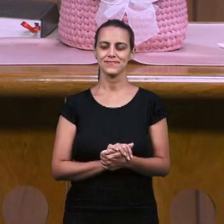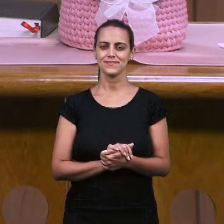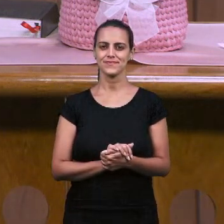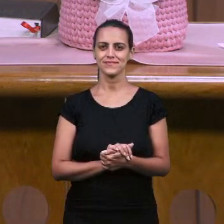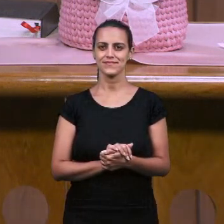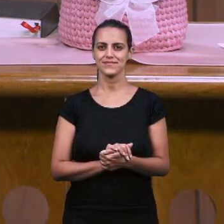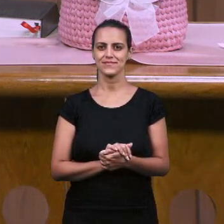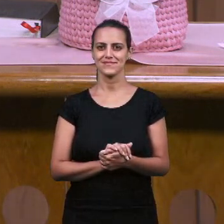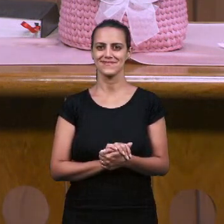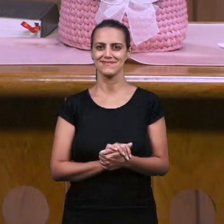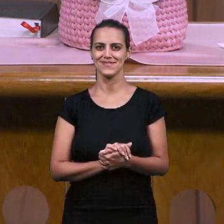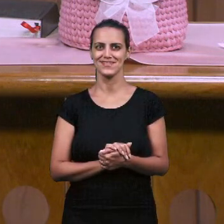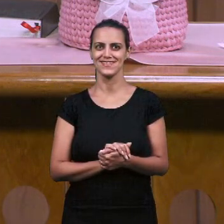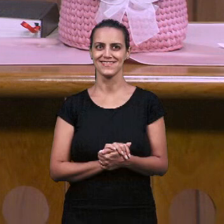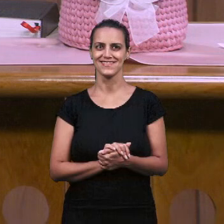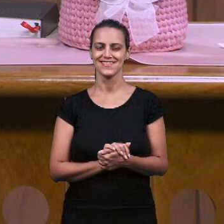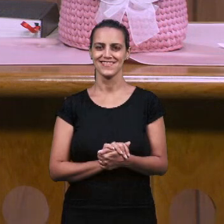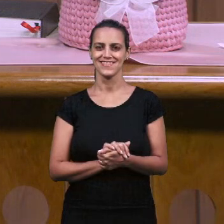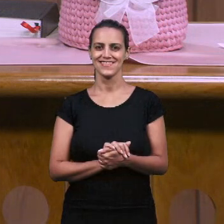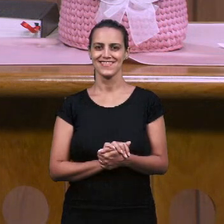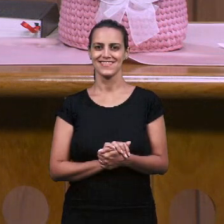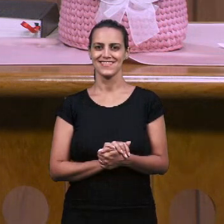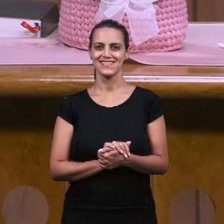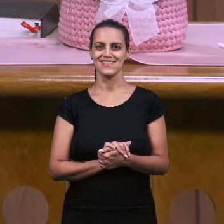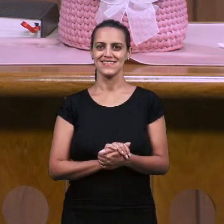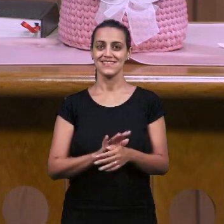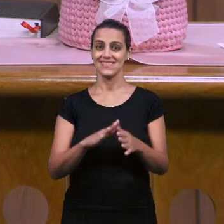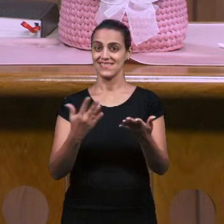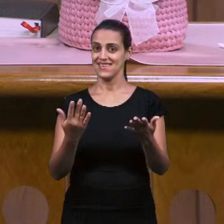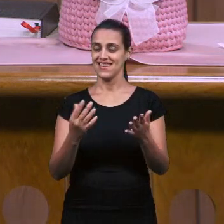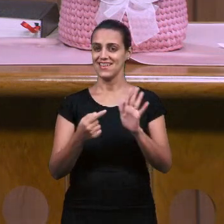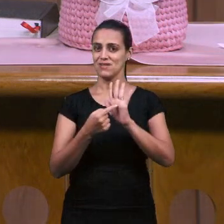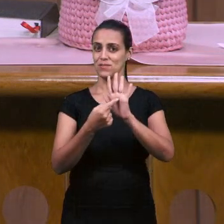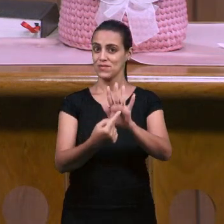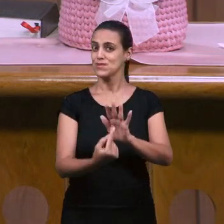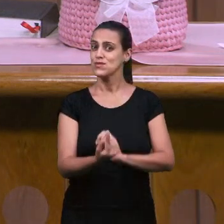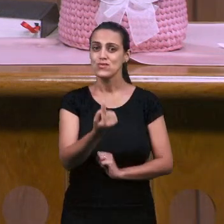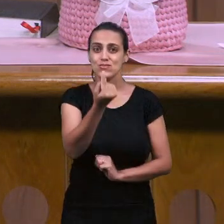Simplement, pour montrer à nos frères et sœurs qu'un verset,